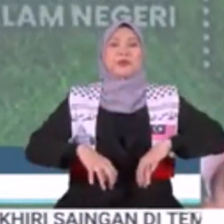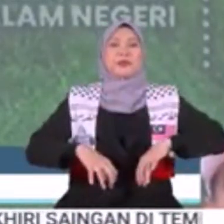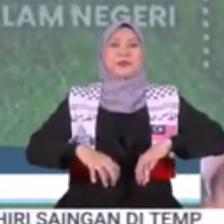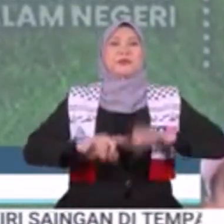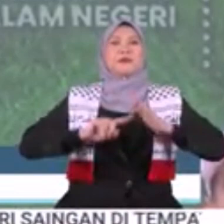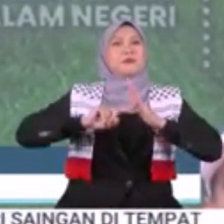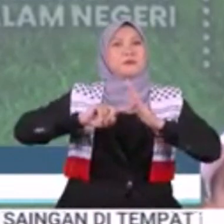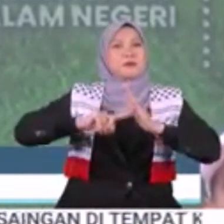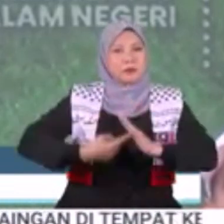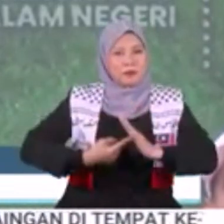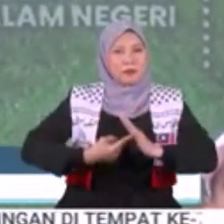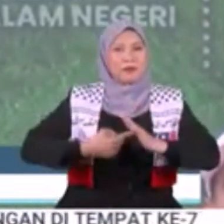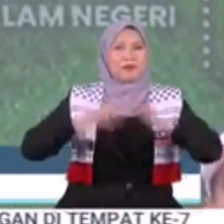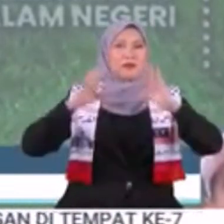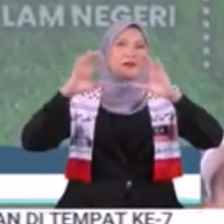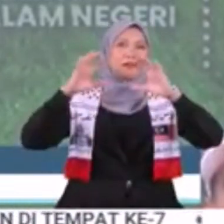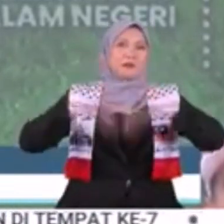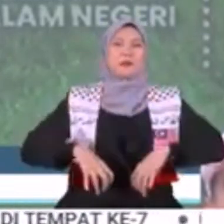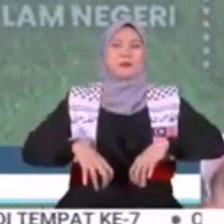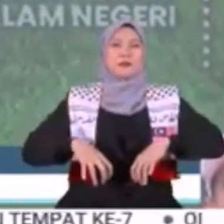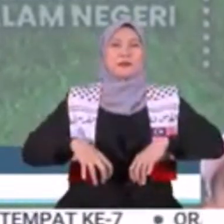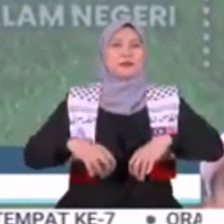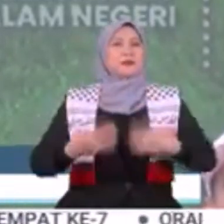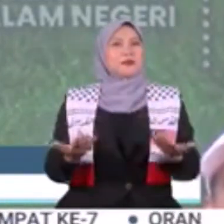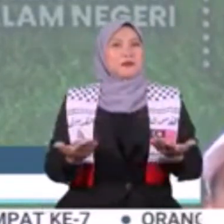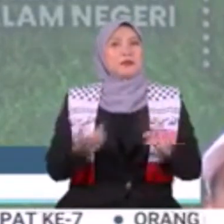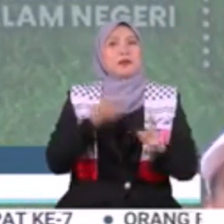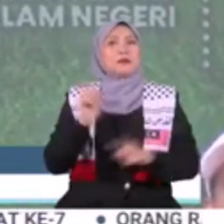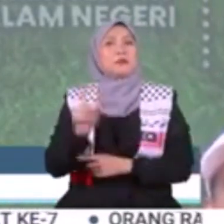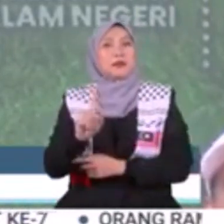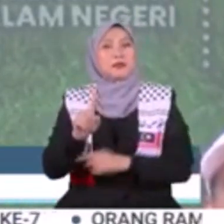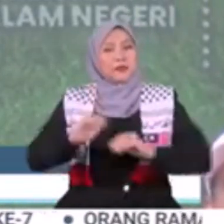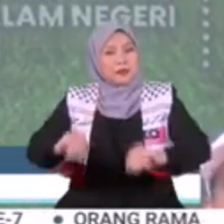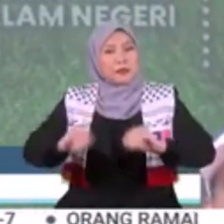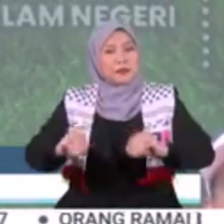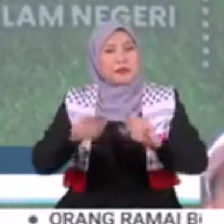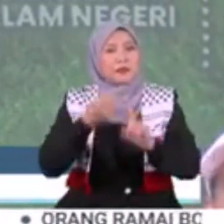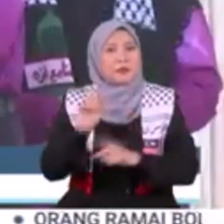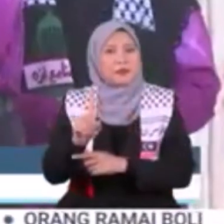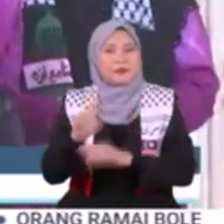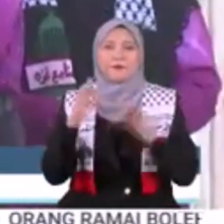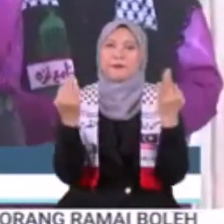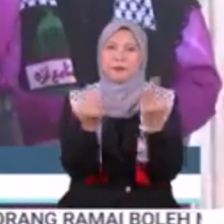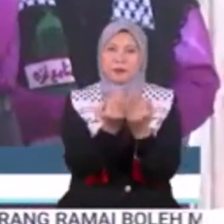bibit-bibit permulaan runtuhnya. Dari mana kita pupuk ini? Dari keluarga.